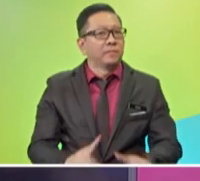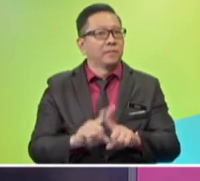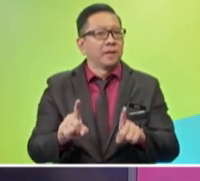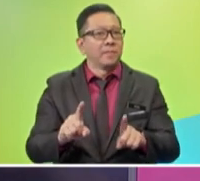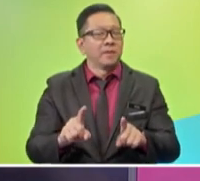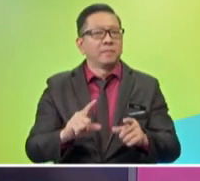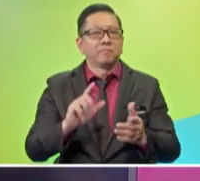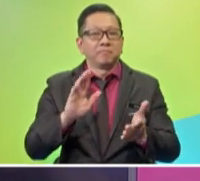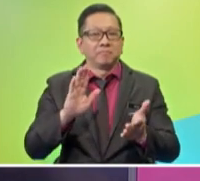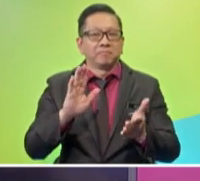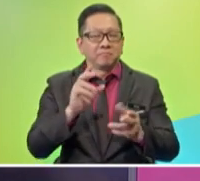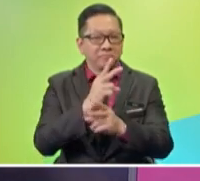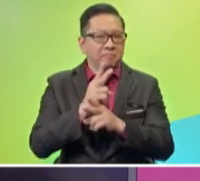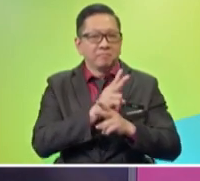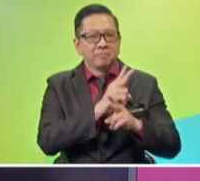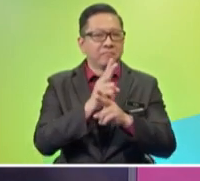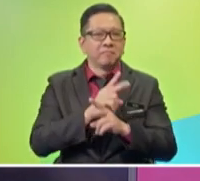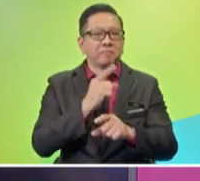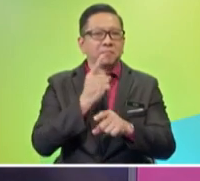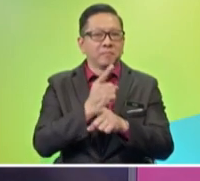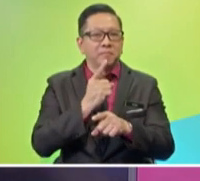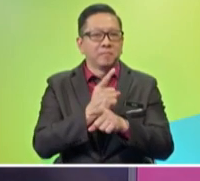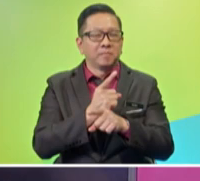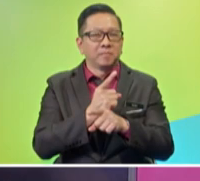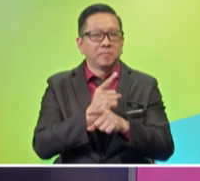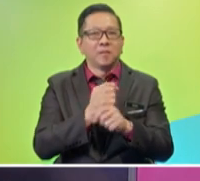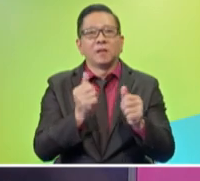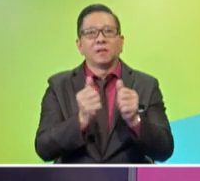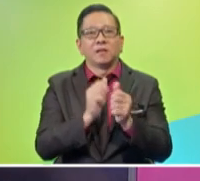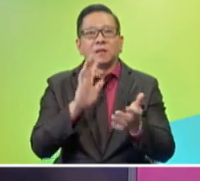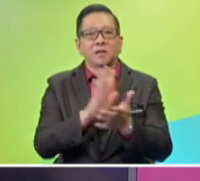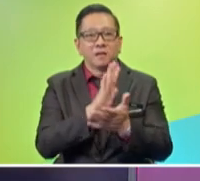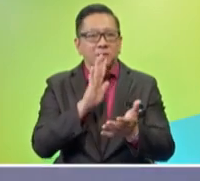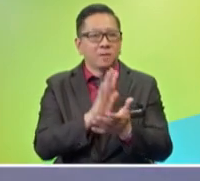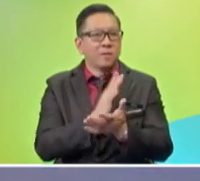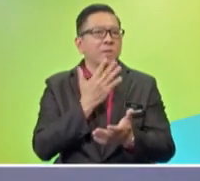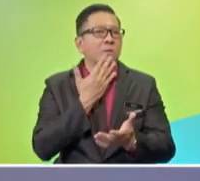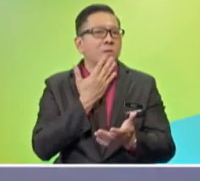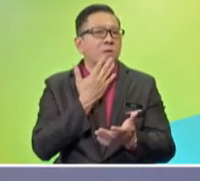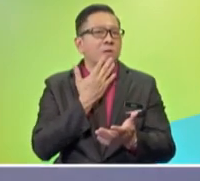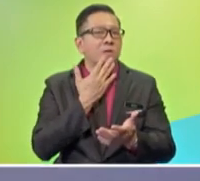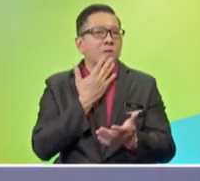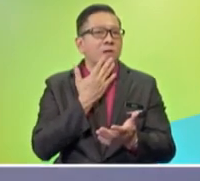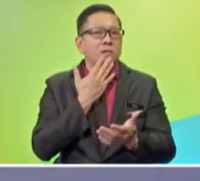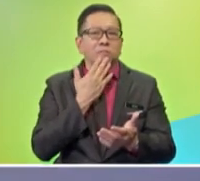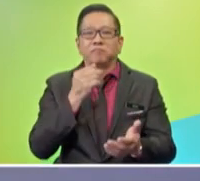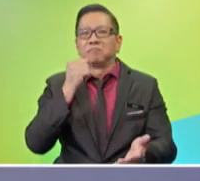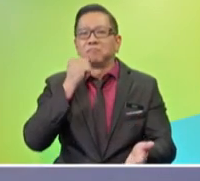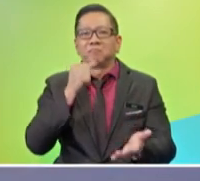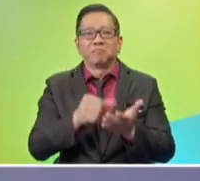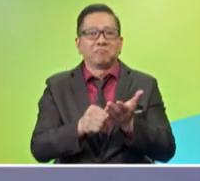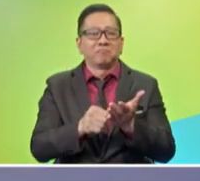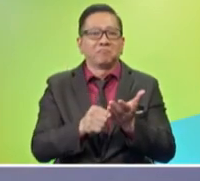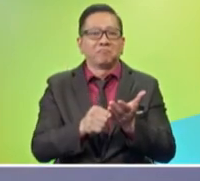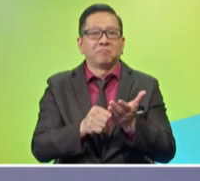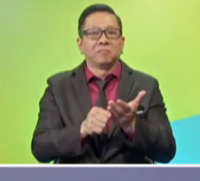warna. Boleh je kita guna majalah dekat rumah. Betul. Ataupun kalau surat khabar lama, kita boleh gunakan.